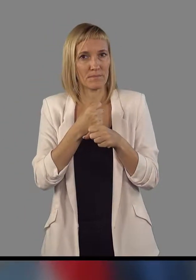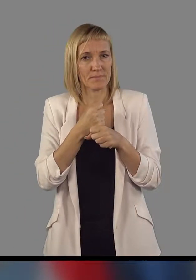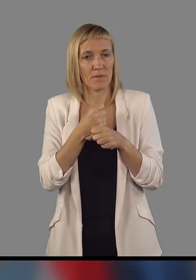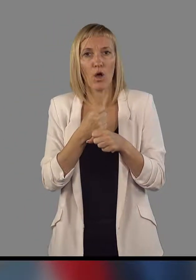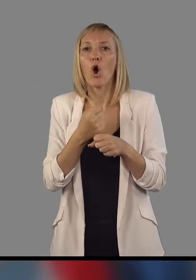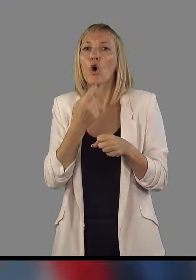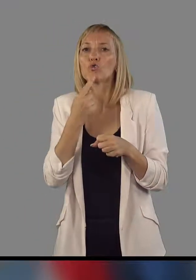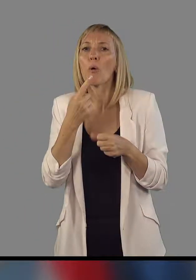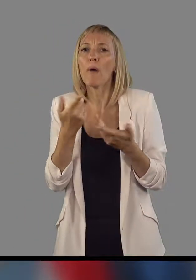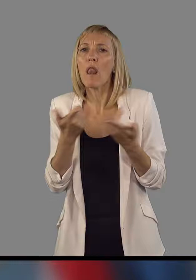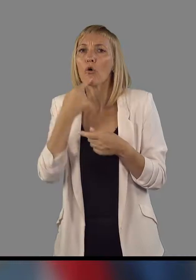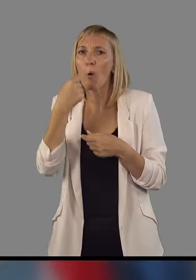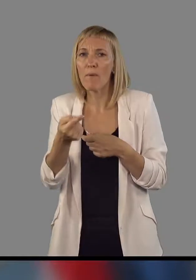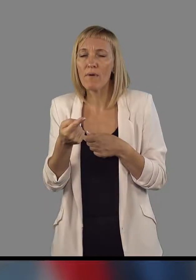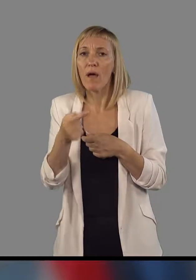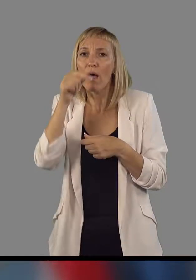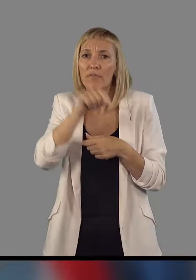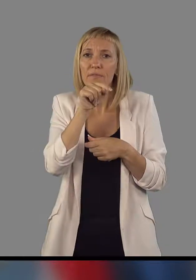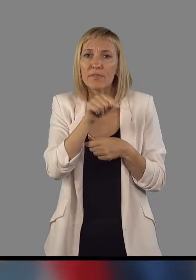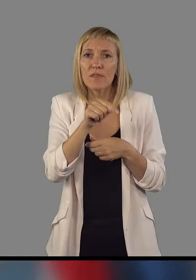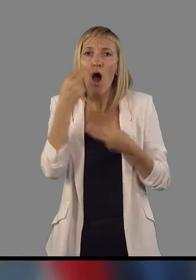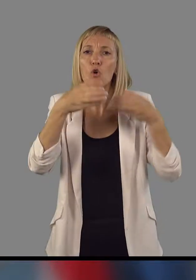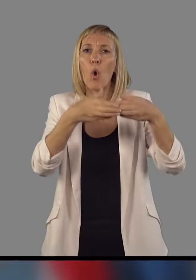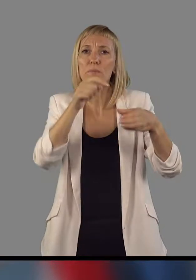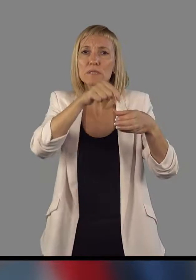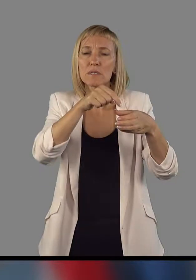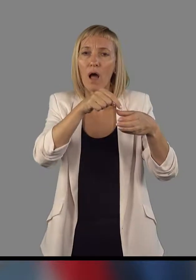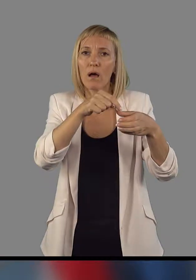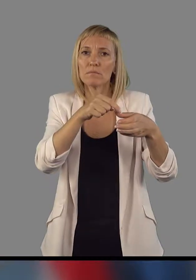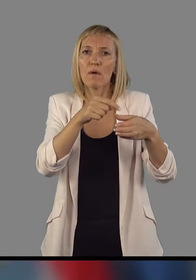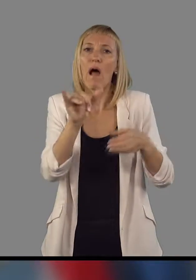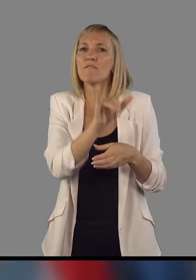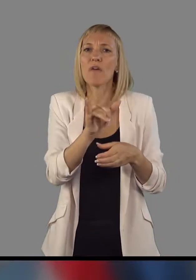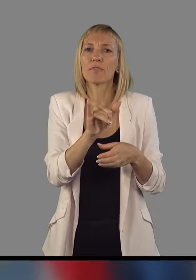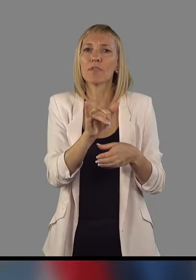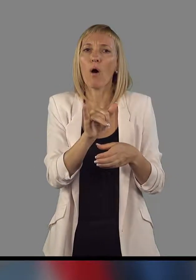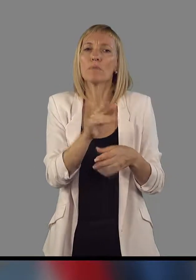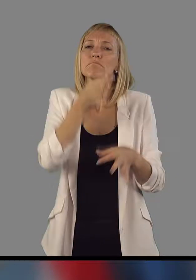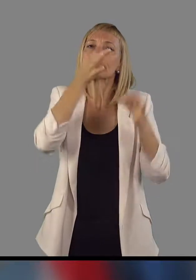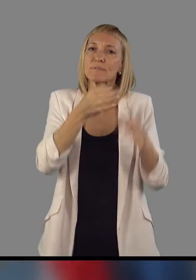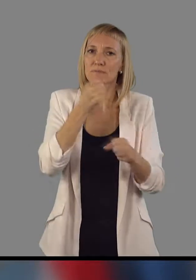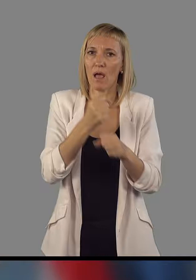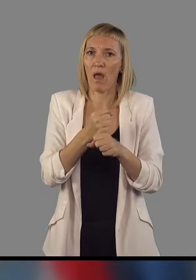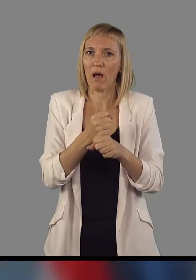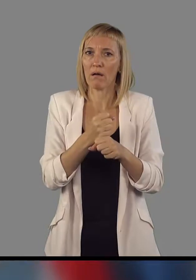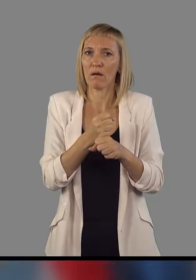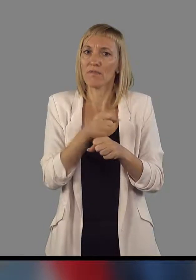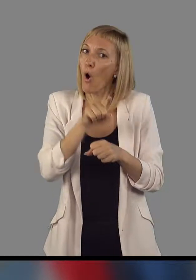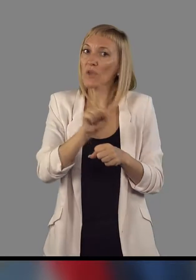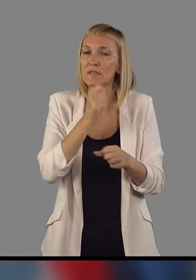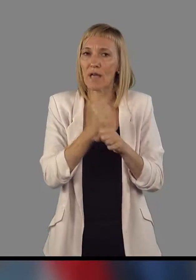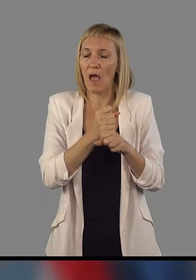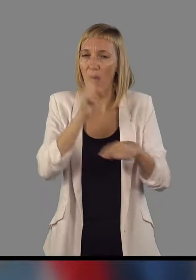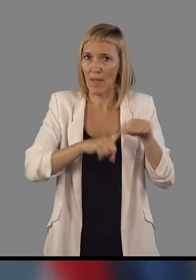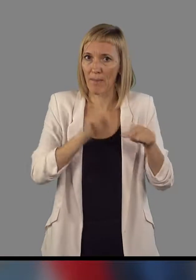komisije, ker kdo pa pravi, da je ta komisija vselej nezmotljiva. In tu smo uvedli